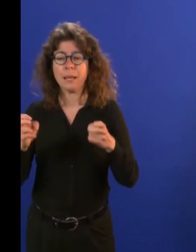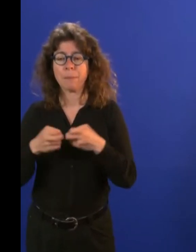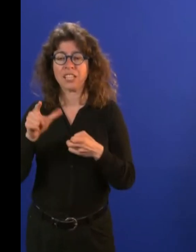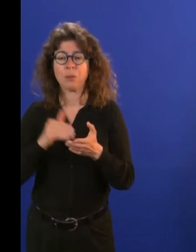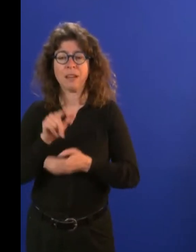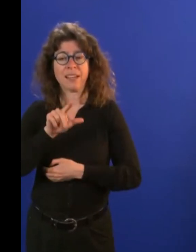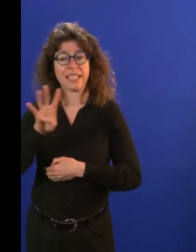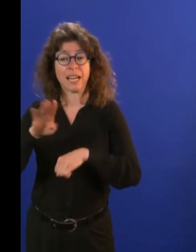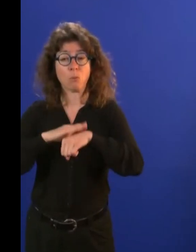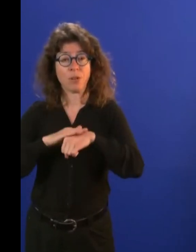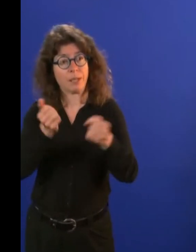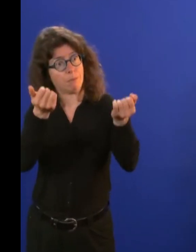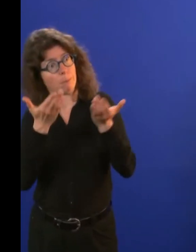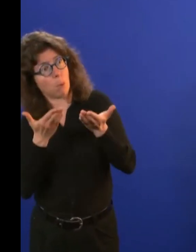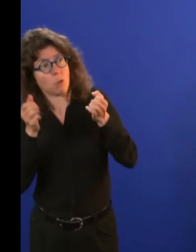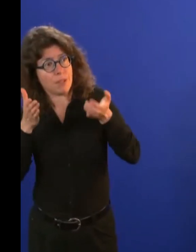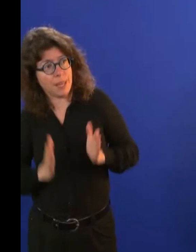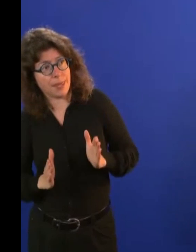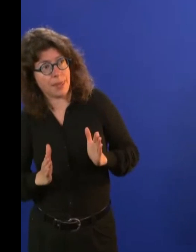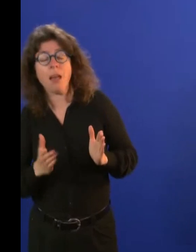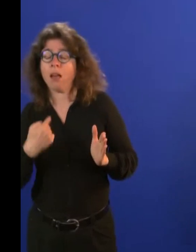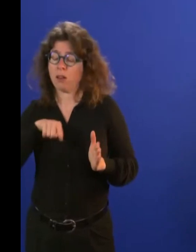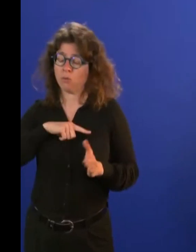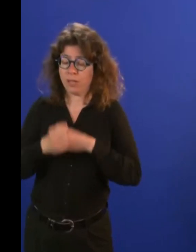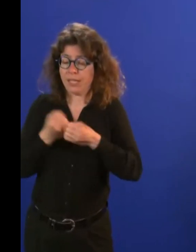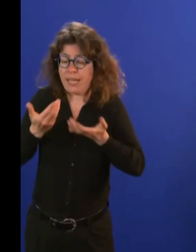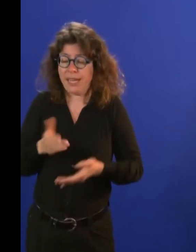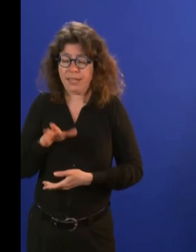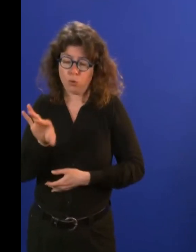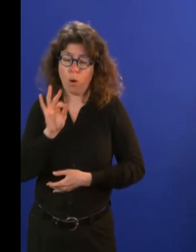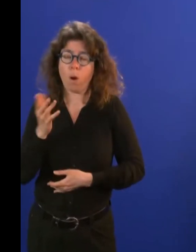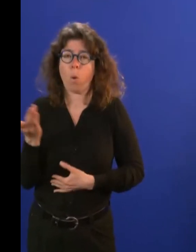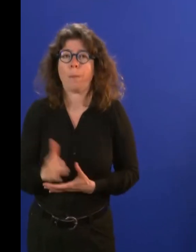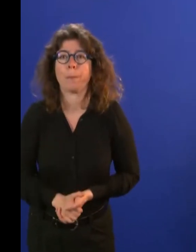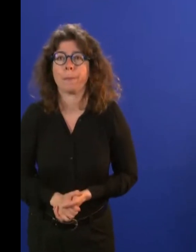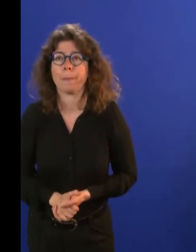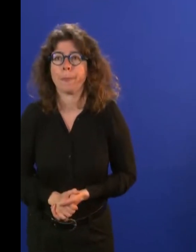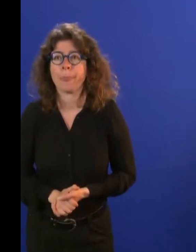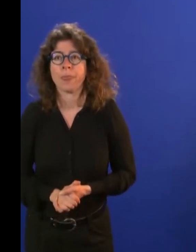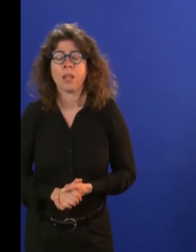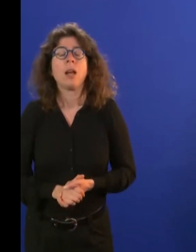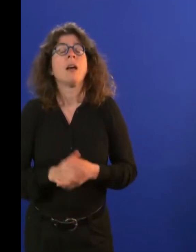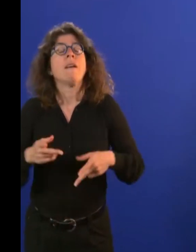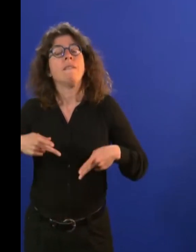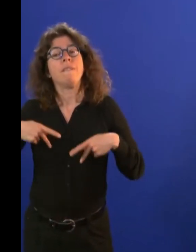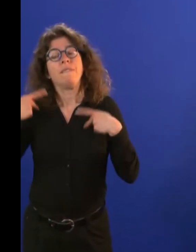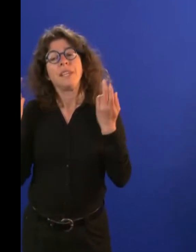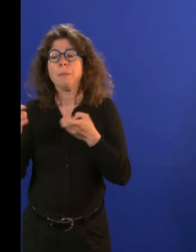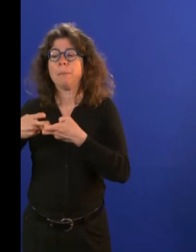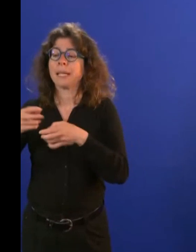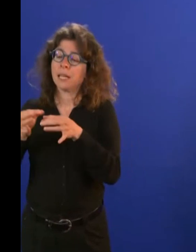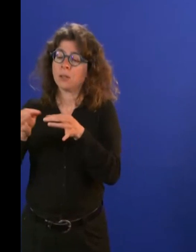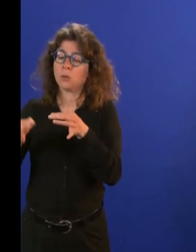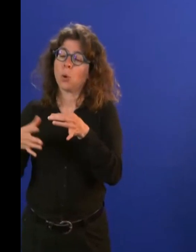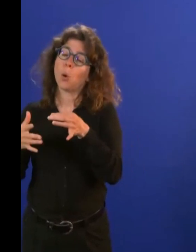2025 qu'il nous est proposé de décider, nous faisons le choix cette année d'appliquer des augmentations en deçà du taux d'inflation pour développer